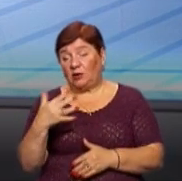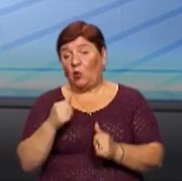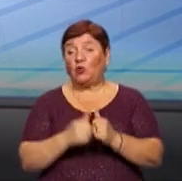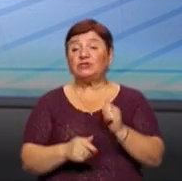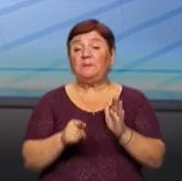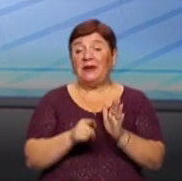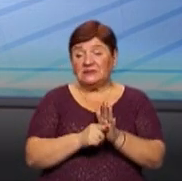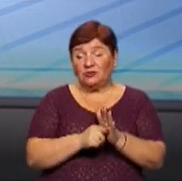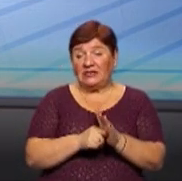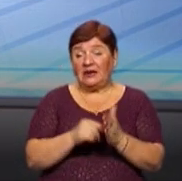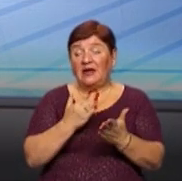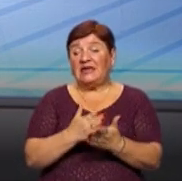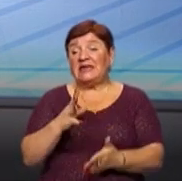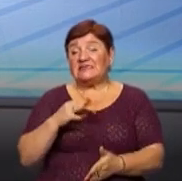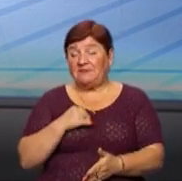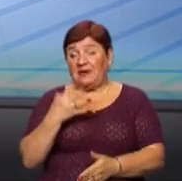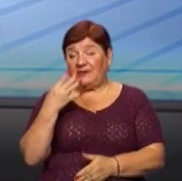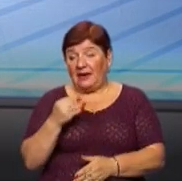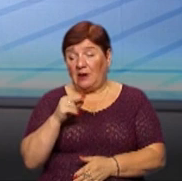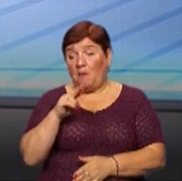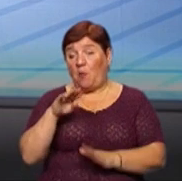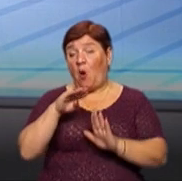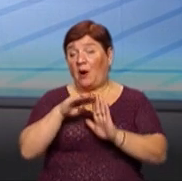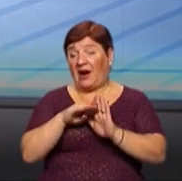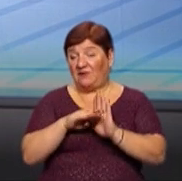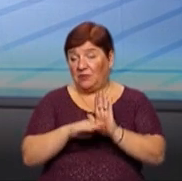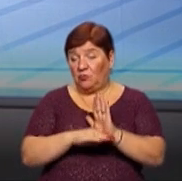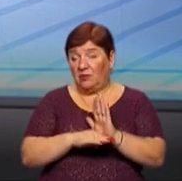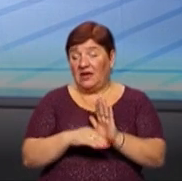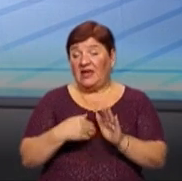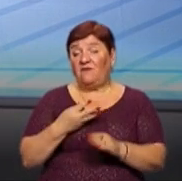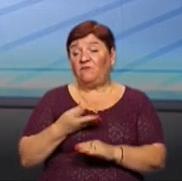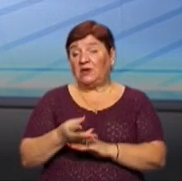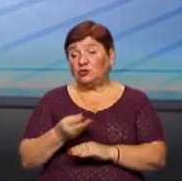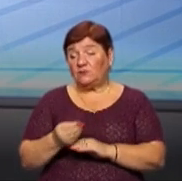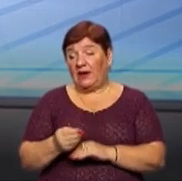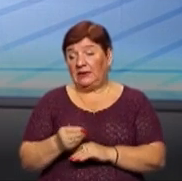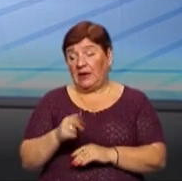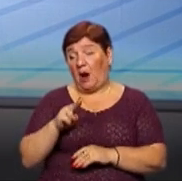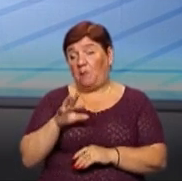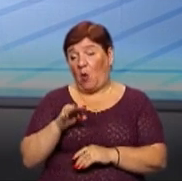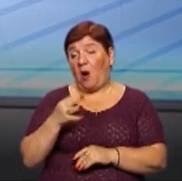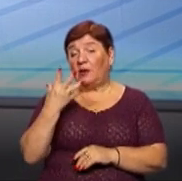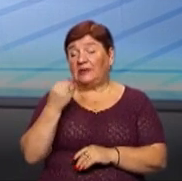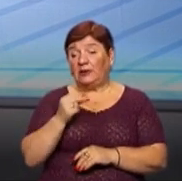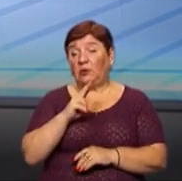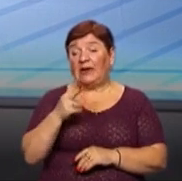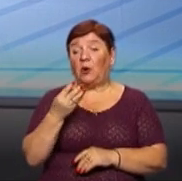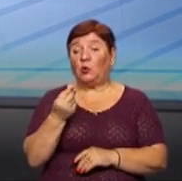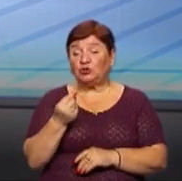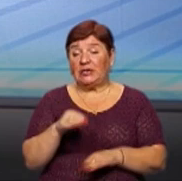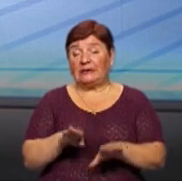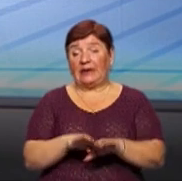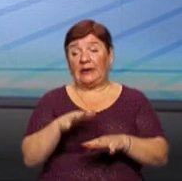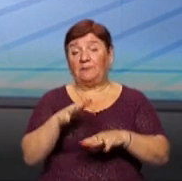має свій день виплати, графіком визначений, так? І відповідно фінансування йде поденно, як пошта, так і